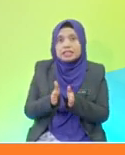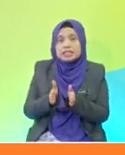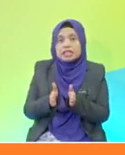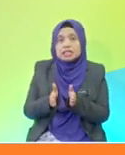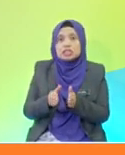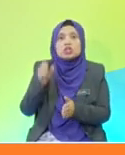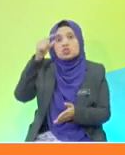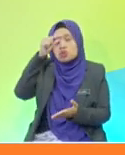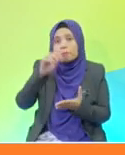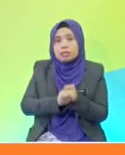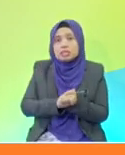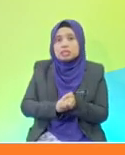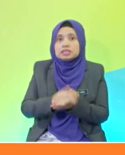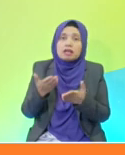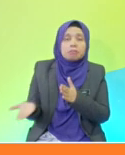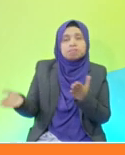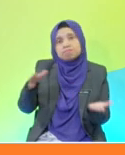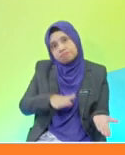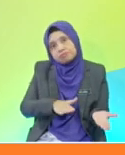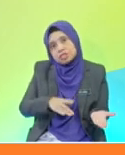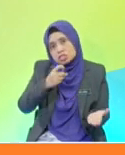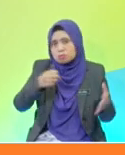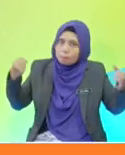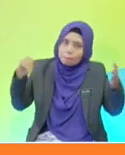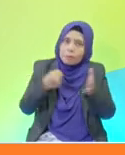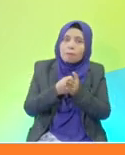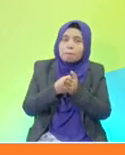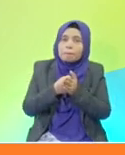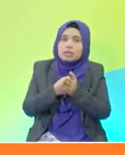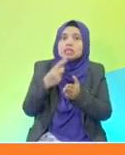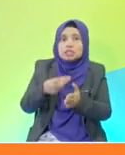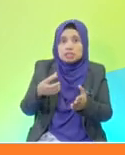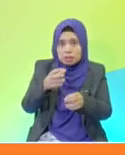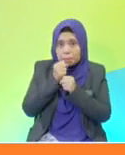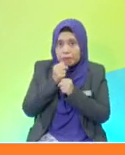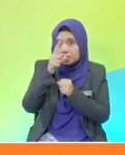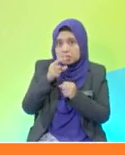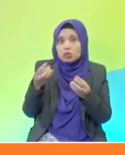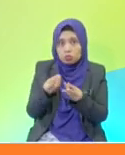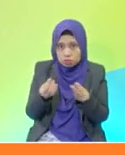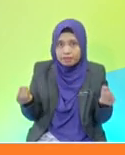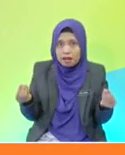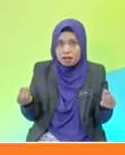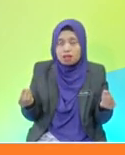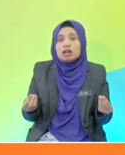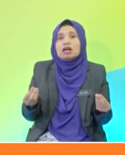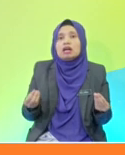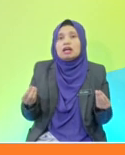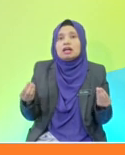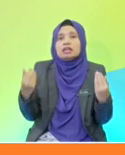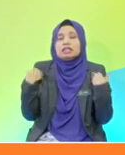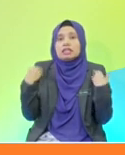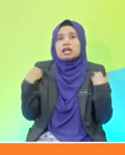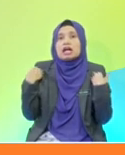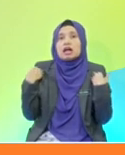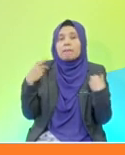akibat kemalangan Jalan Raya dia mewarisi sebidang tanah yang terdapat pencacahan sebuah Syarikat